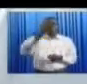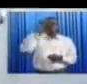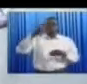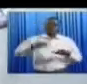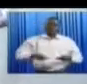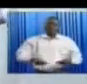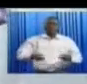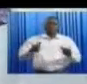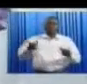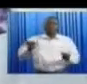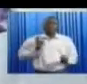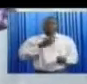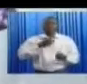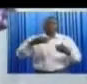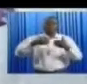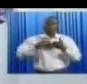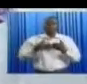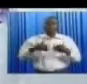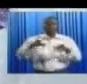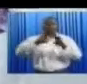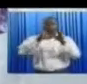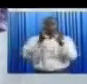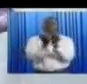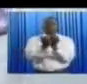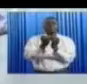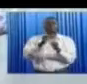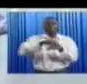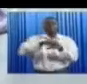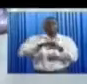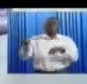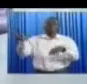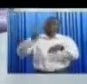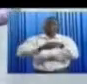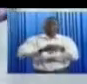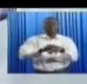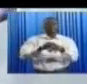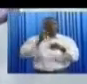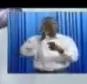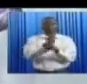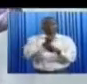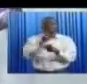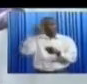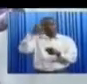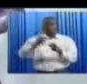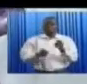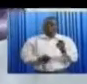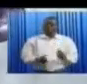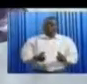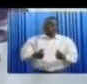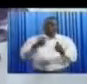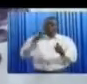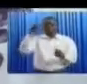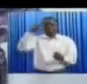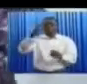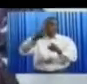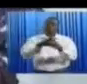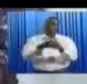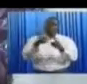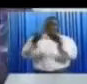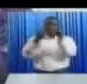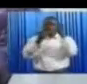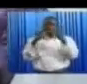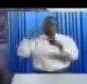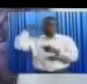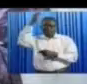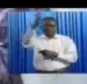un comité sur place afin de lui demander de se mettre au travail le plus rapidement possible afin que dans les mois à venir,